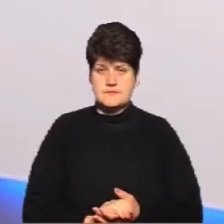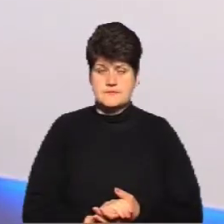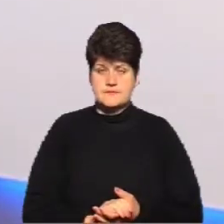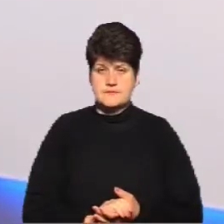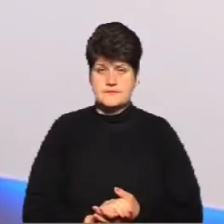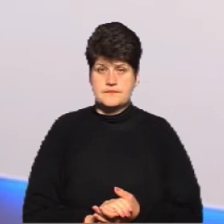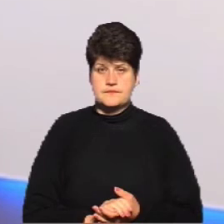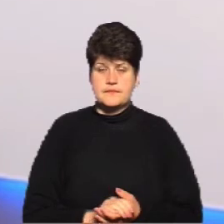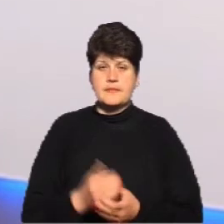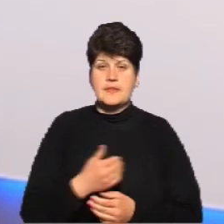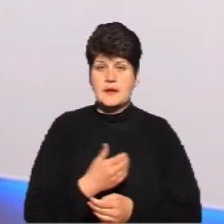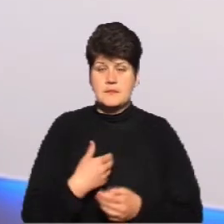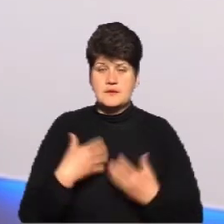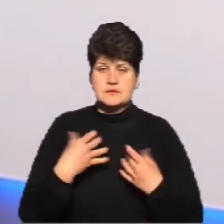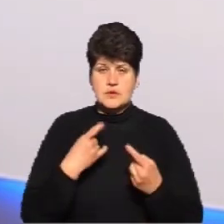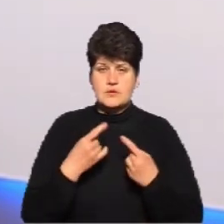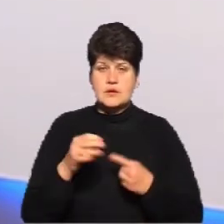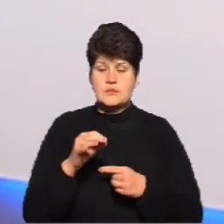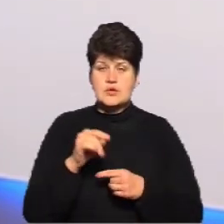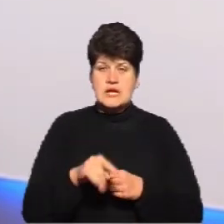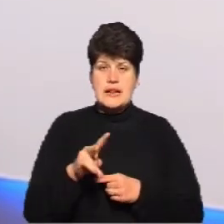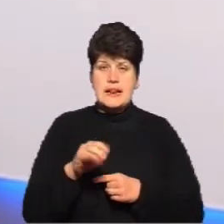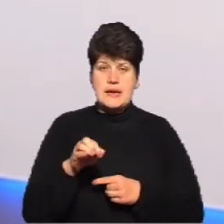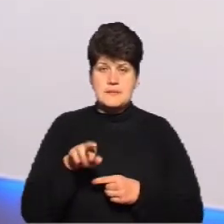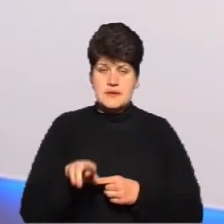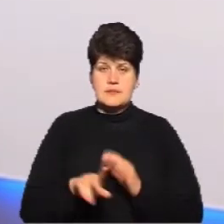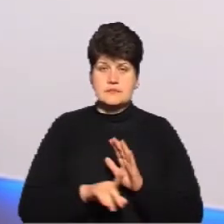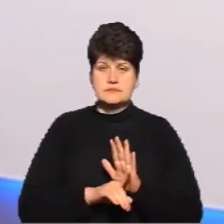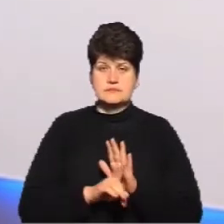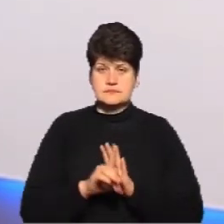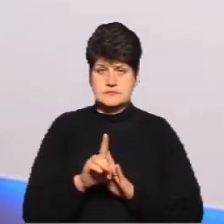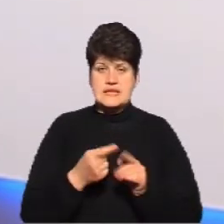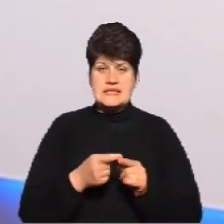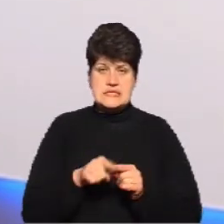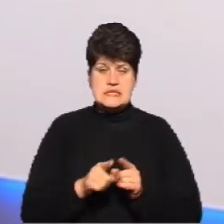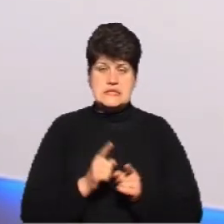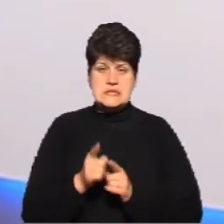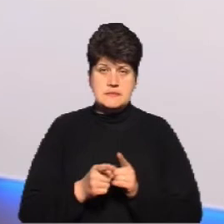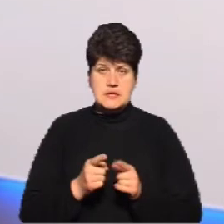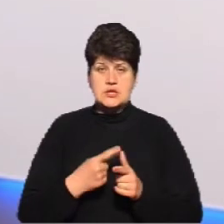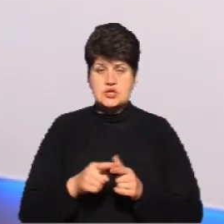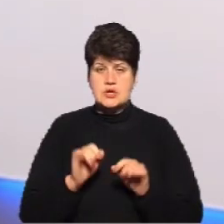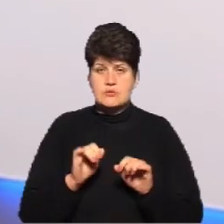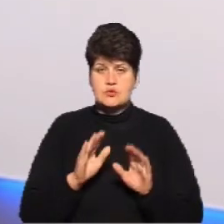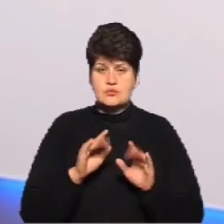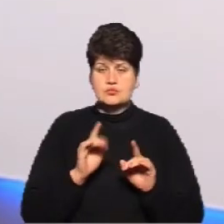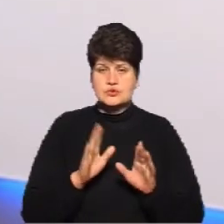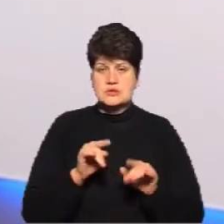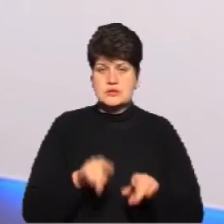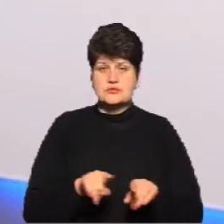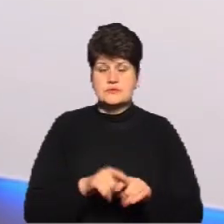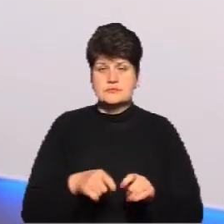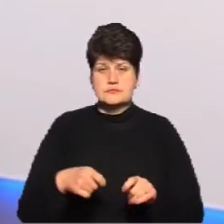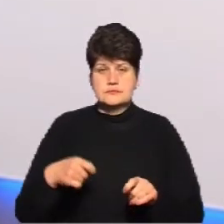Ми так говорили попередньо про те, що з липня стартують такі зміни. Чи може бути таке, що вони будуть відтерміновані, або чи можуть вони